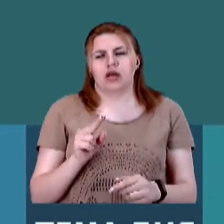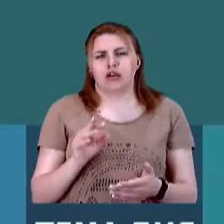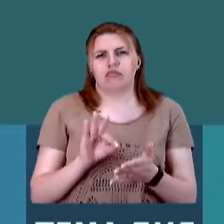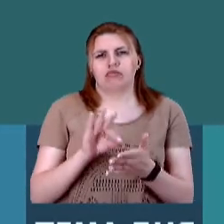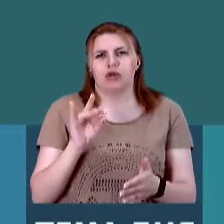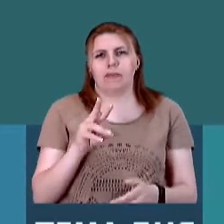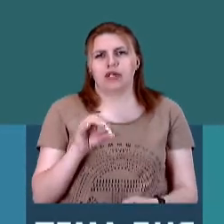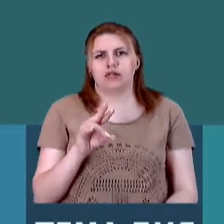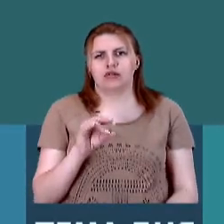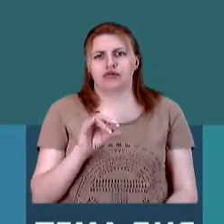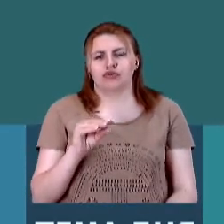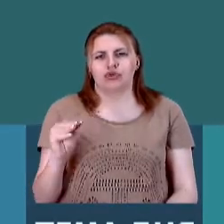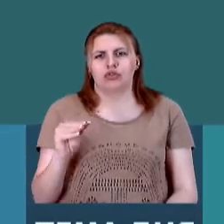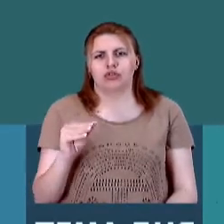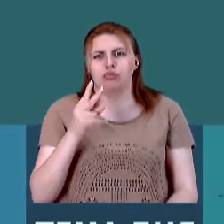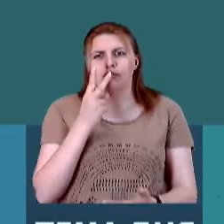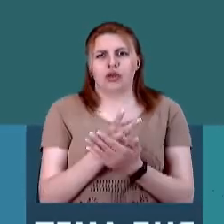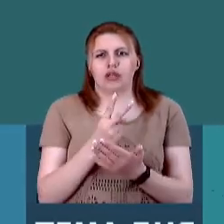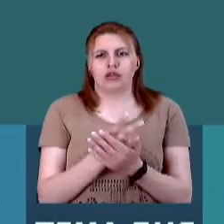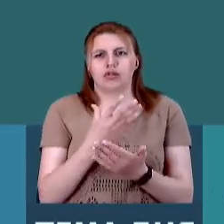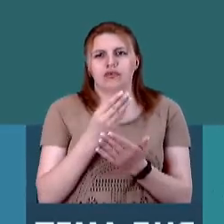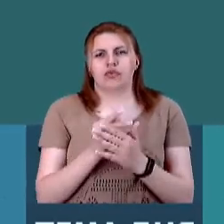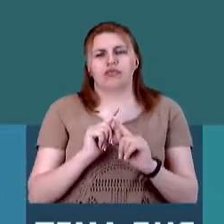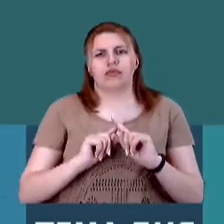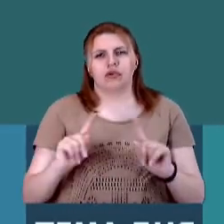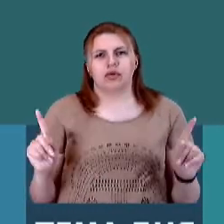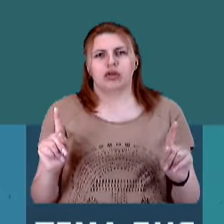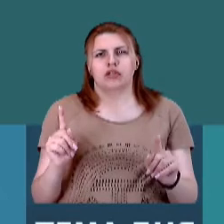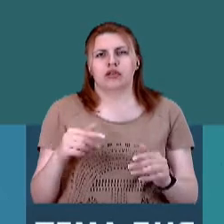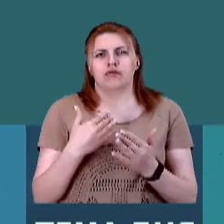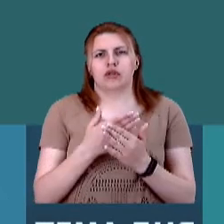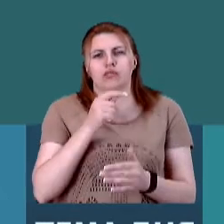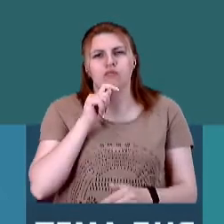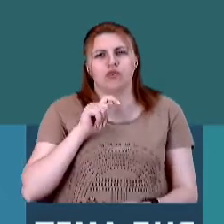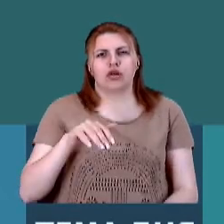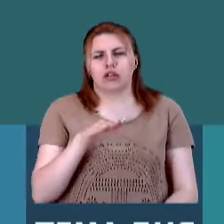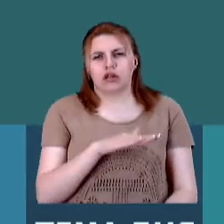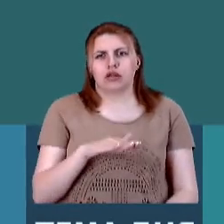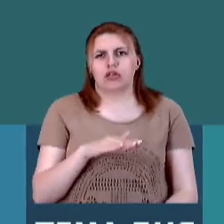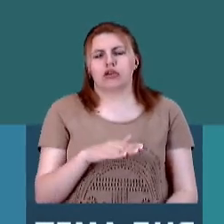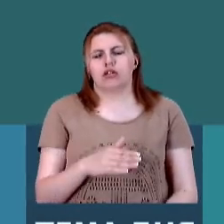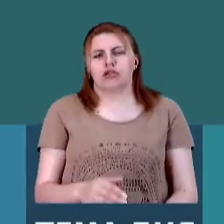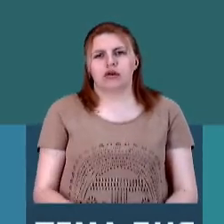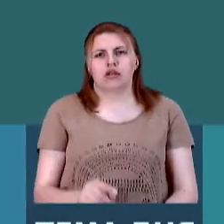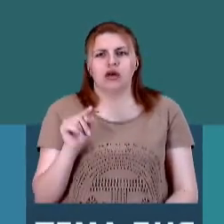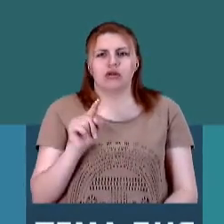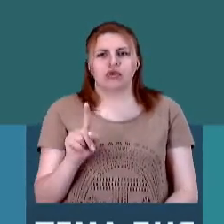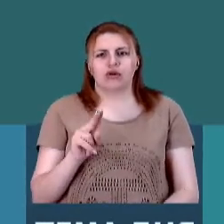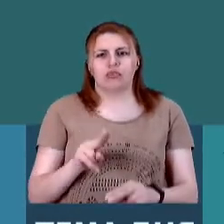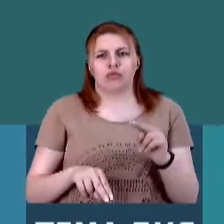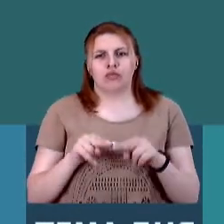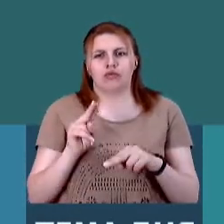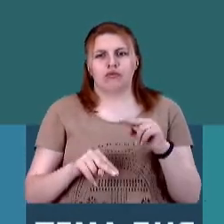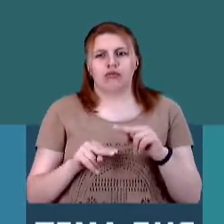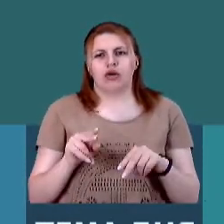комунікації з населенням, щоб показати свою відмінність від України, від решти України, і для того, щоб побудувати якесь таке